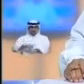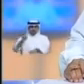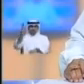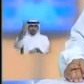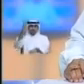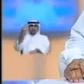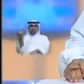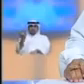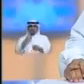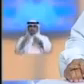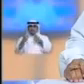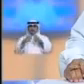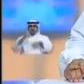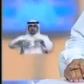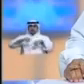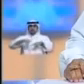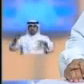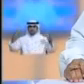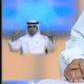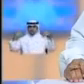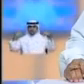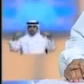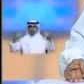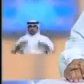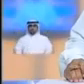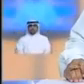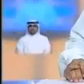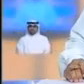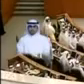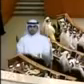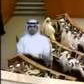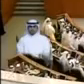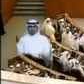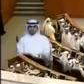لمناقشة الوضع الرياضي في البلاد بعد إيقاف النشاط الرياضي.